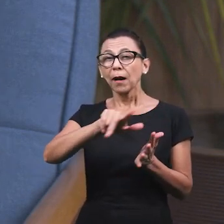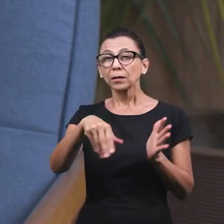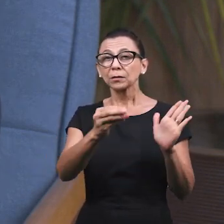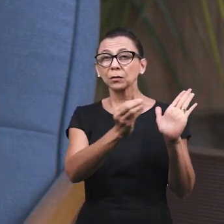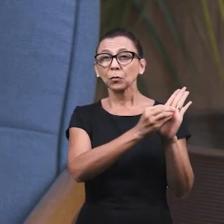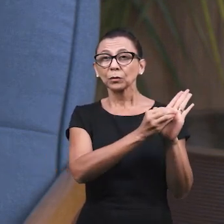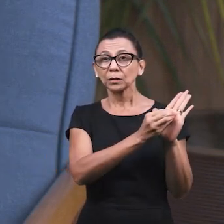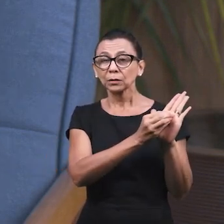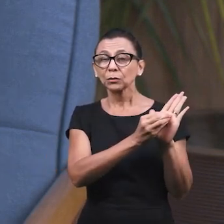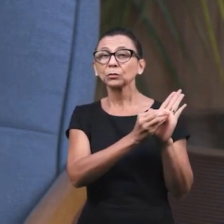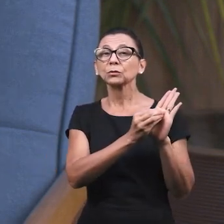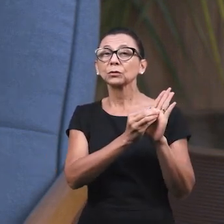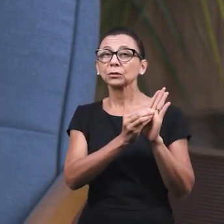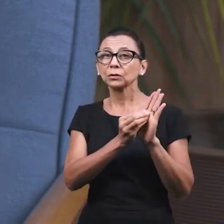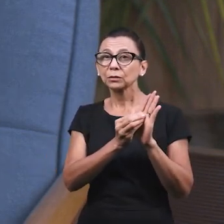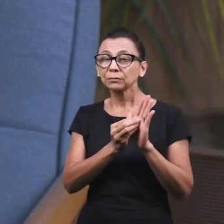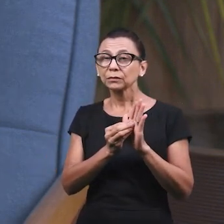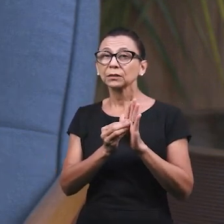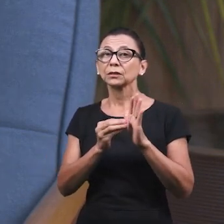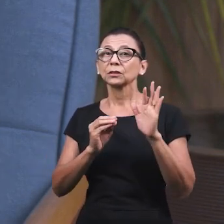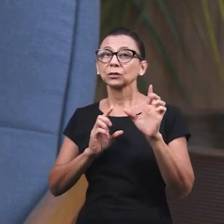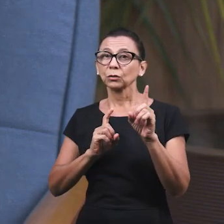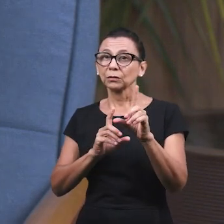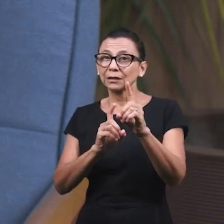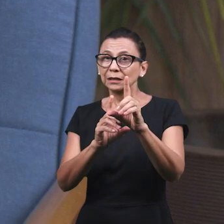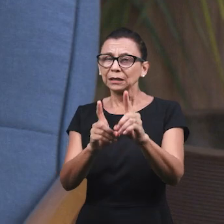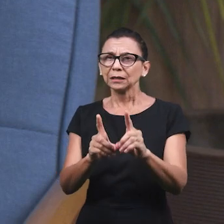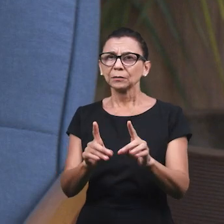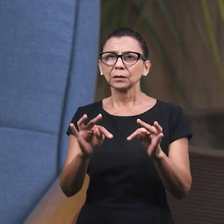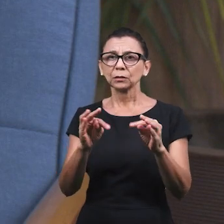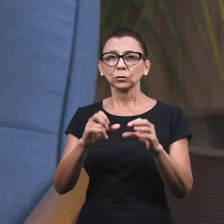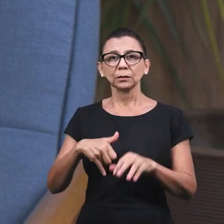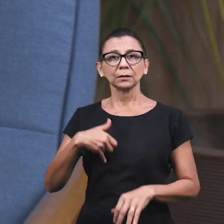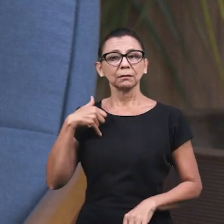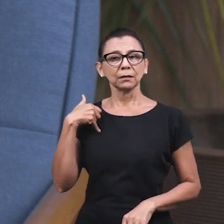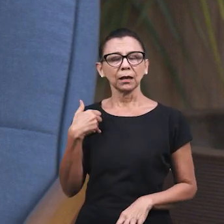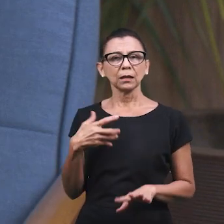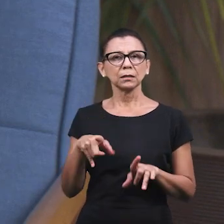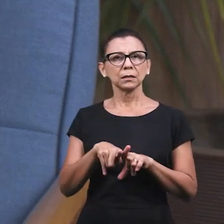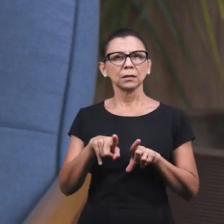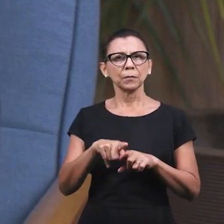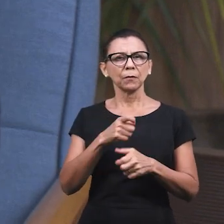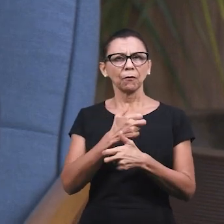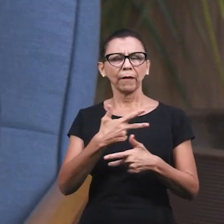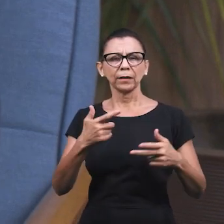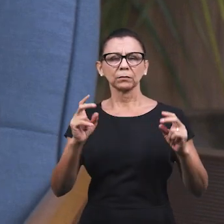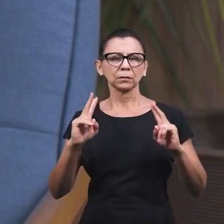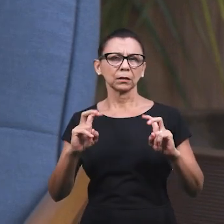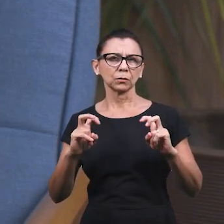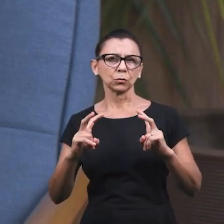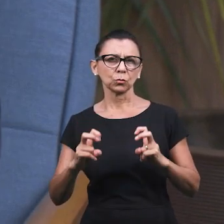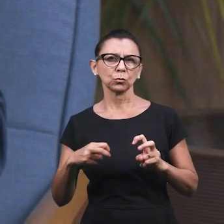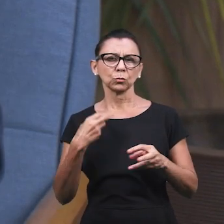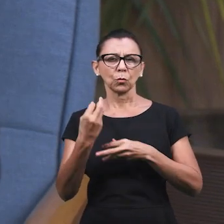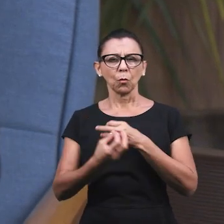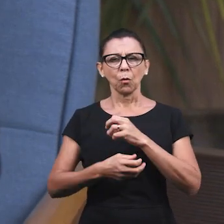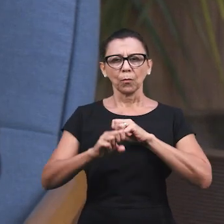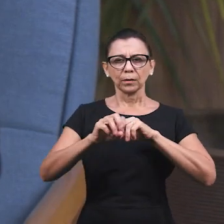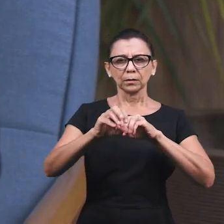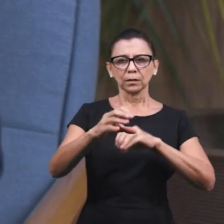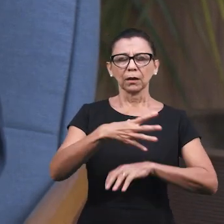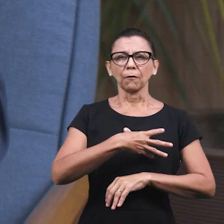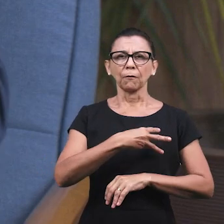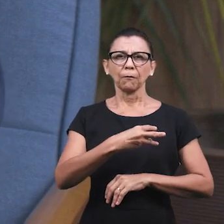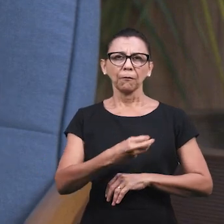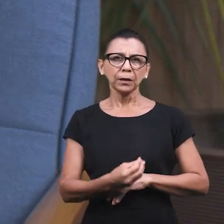doctrinaires pour tous les âges, et d'autres qui aident les parents dans l'éducation des enfants à propos des